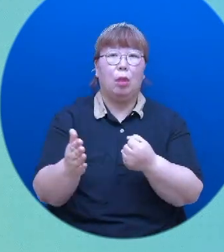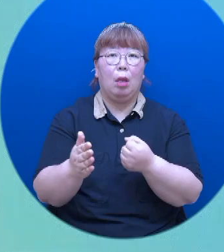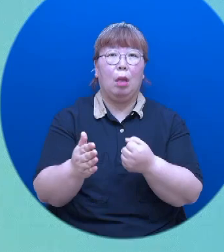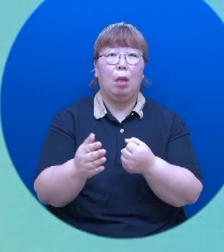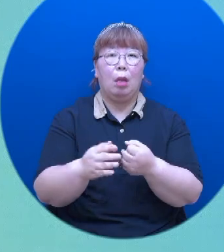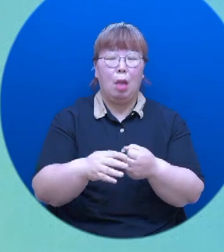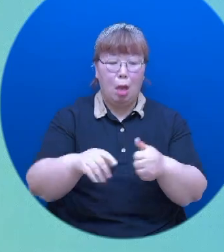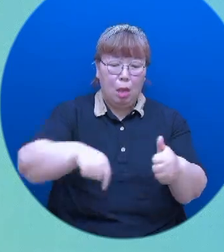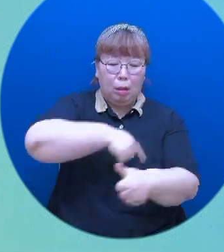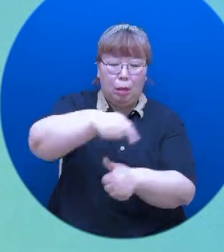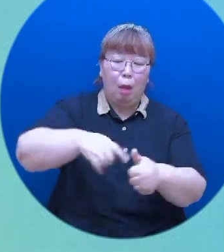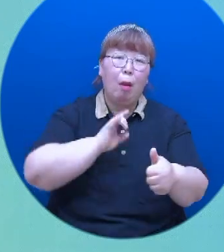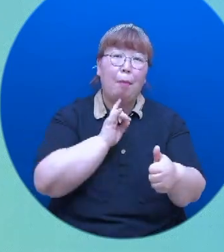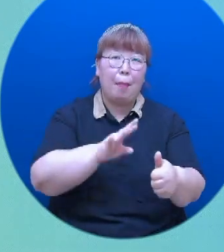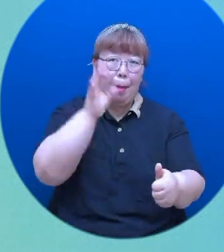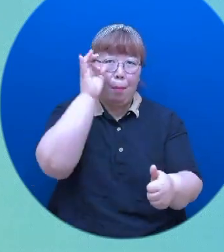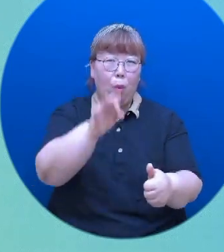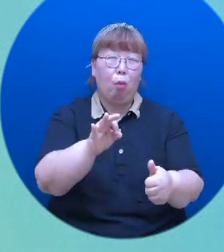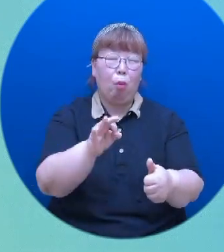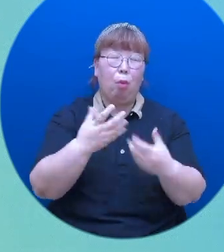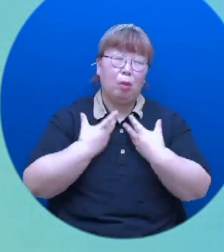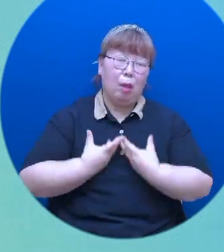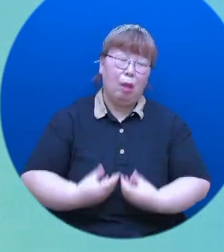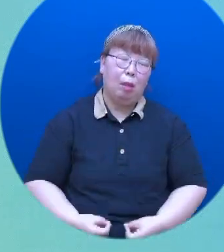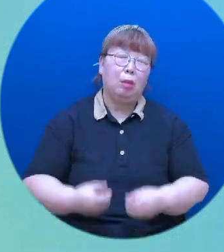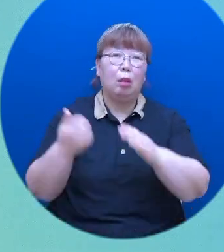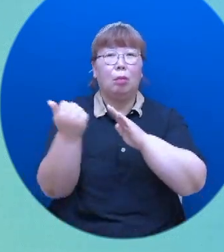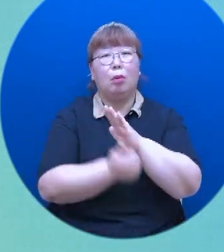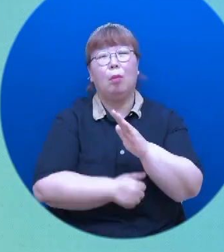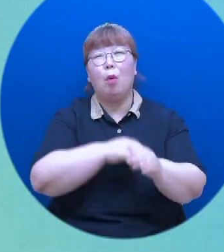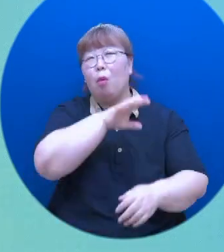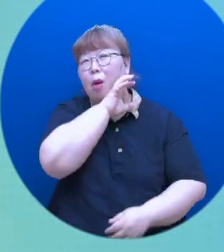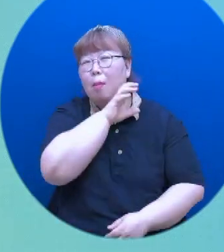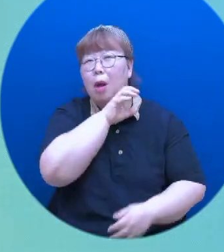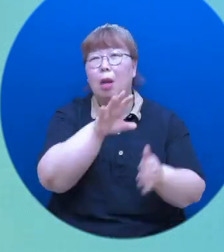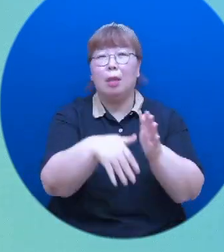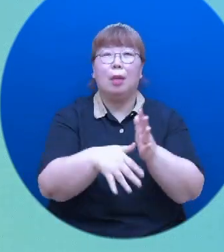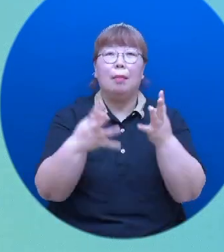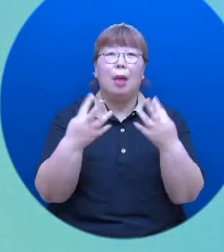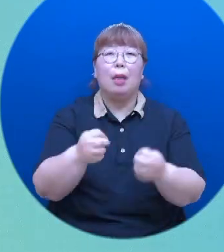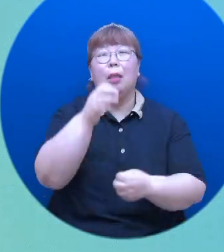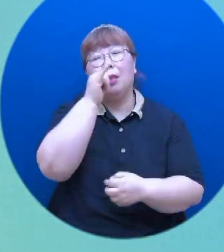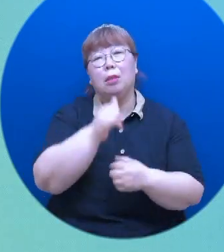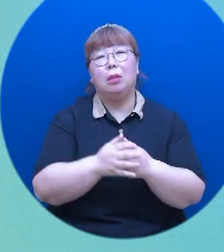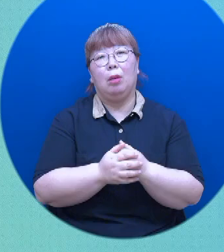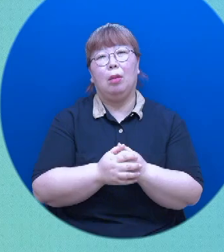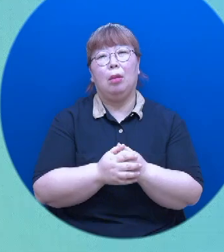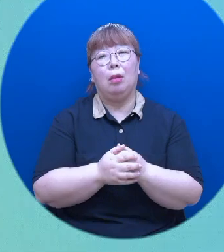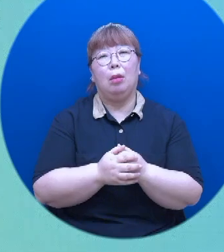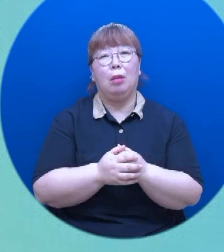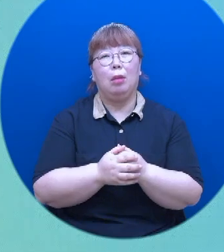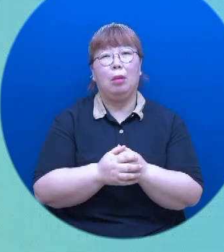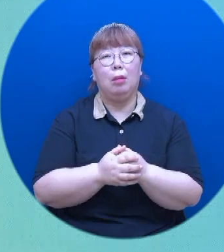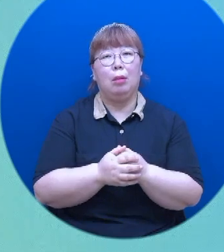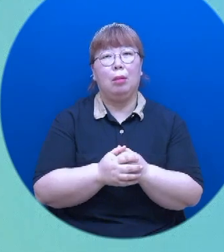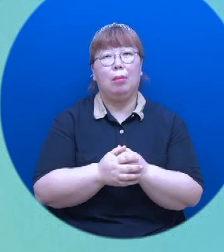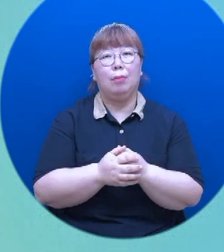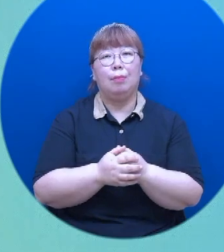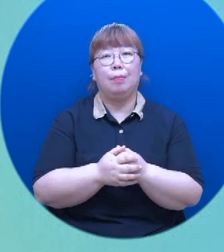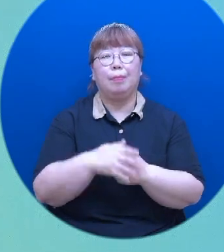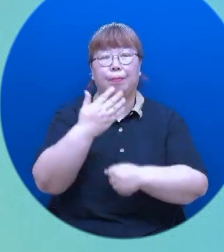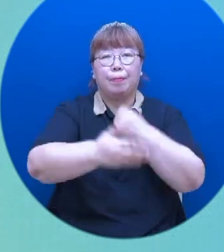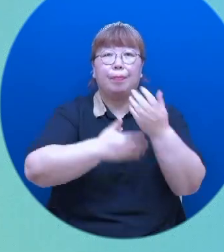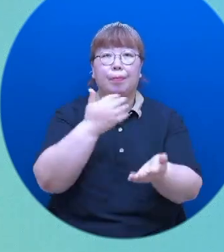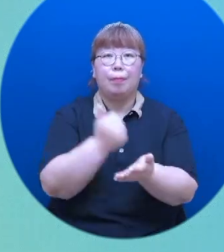현실만 보고 그 앞에 좌절하고 원망하고 탄식하고 무너져 내려는 이들이 수두룩하기 때문에.